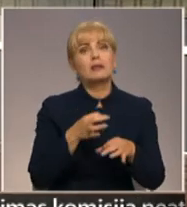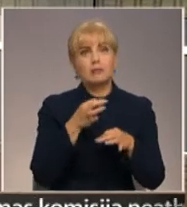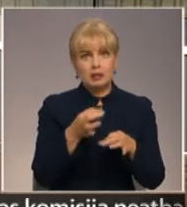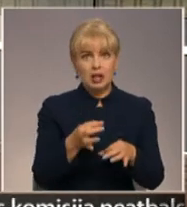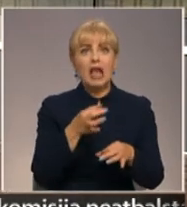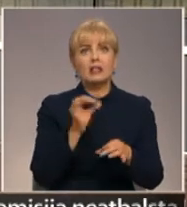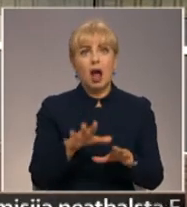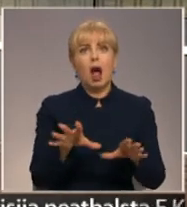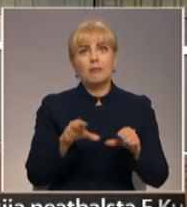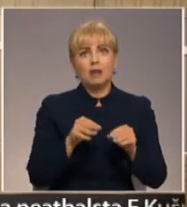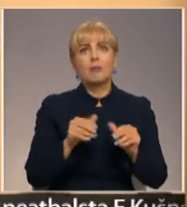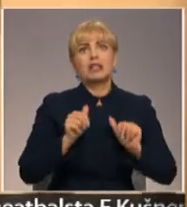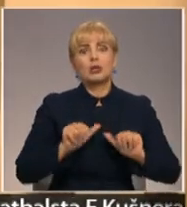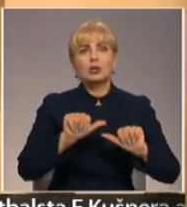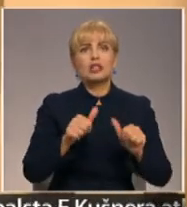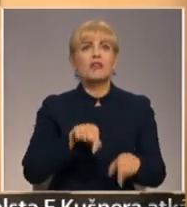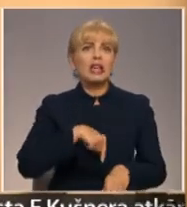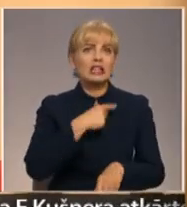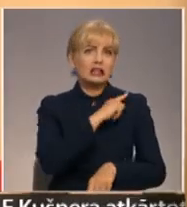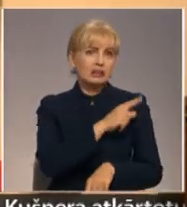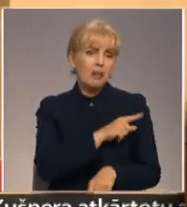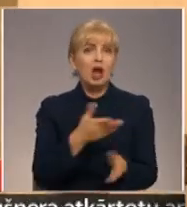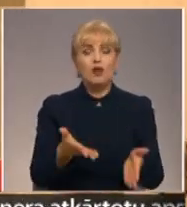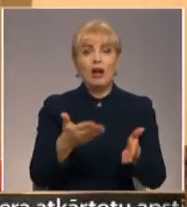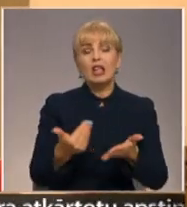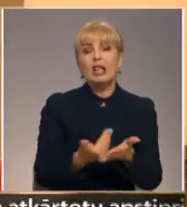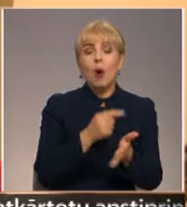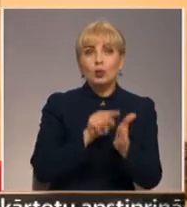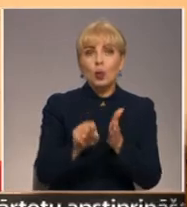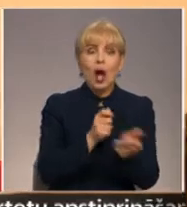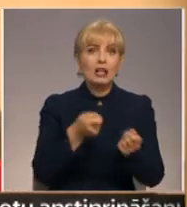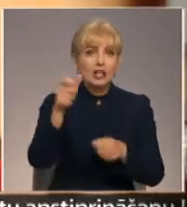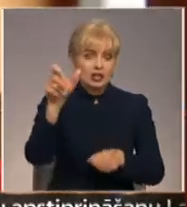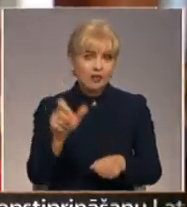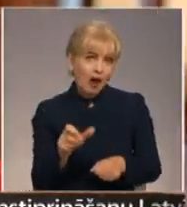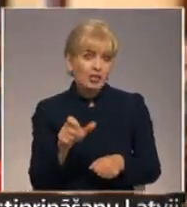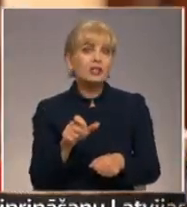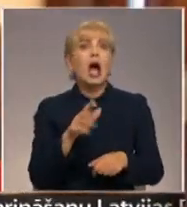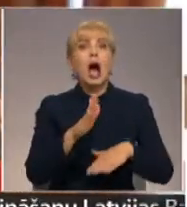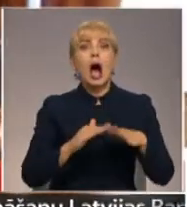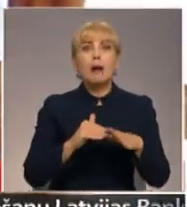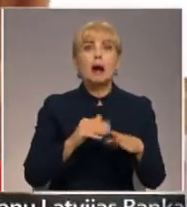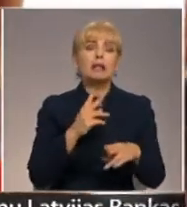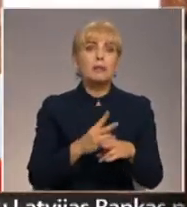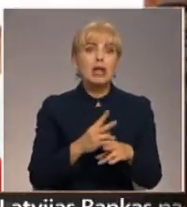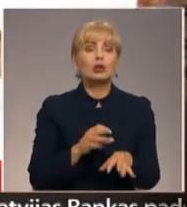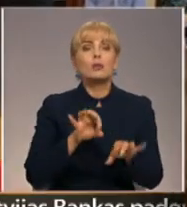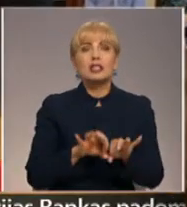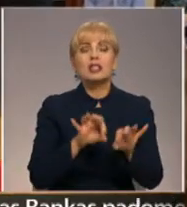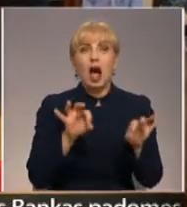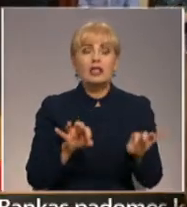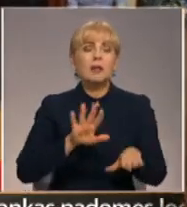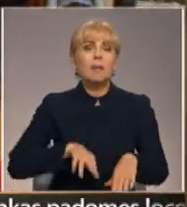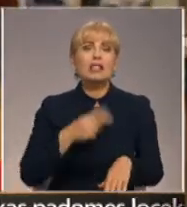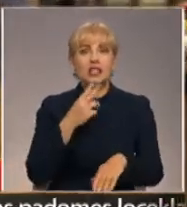Lienbaris Sermala. Jaunā kontrolas dienesta vadītāja Ilze Znotiņa, kas amata pienākumus pildīt sāks pēc divām nedēļām,